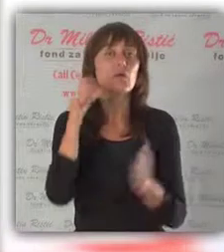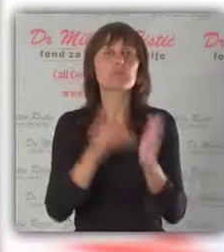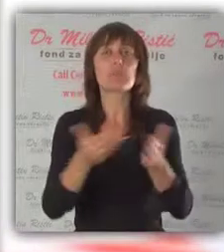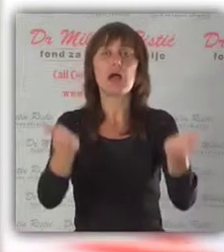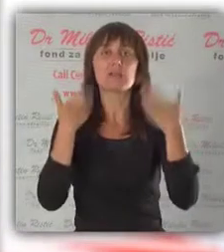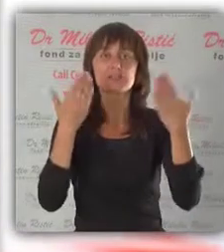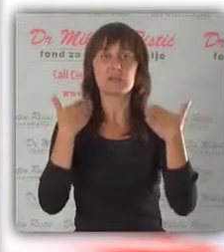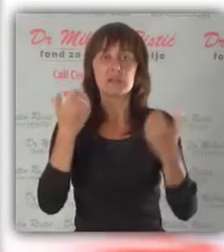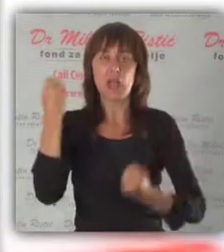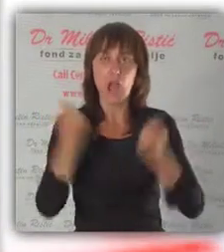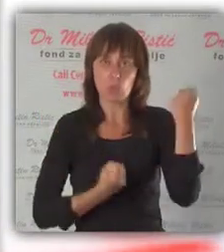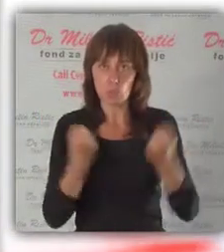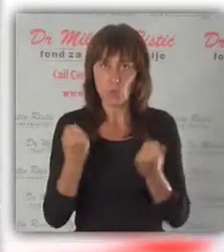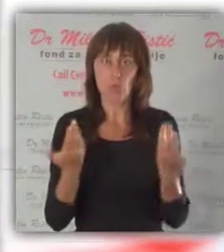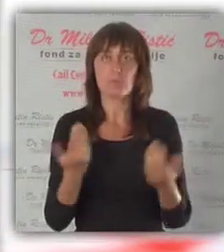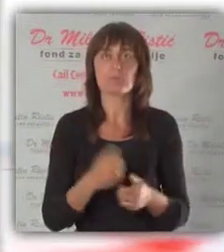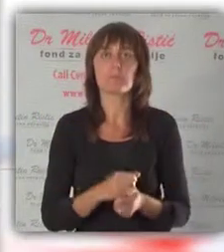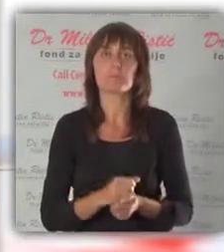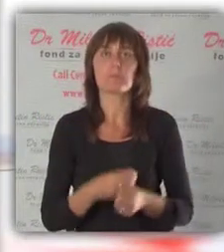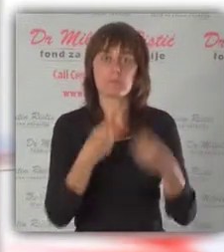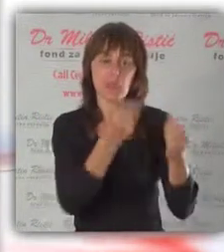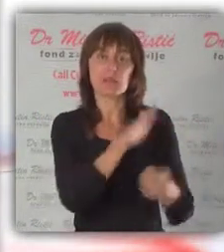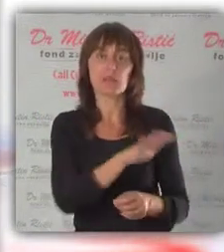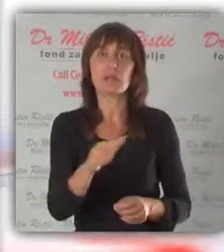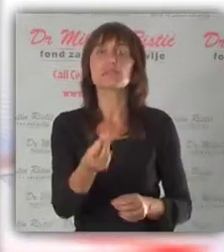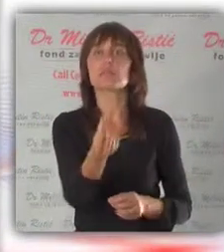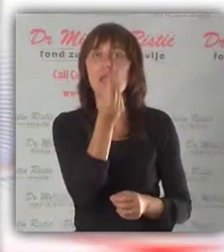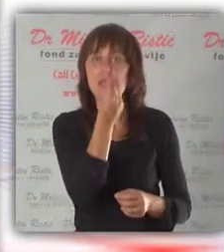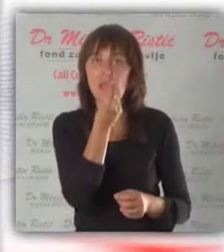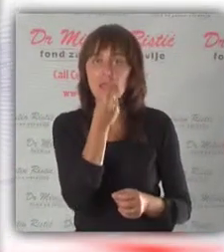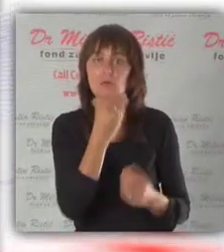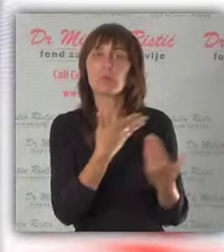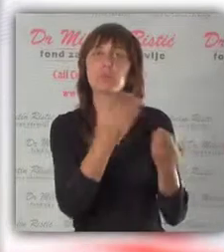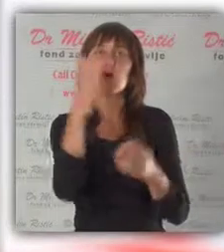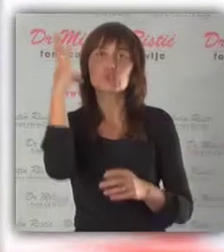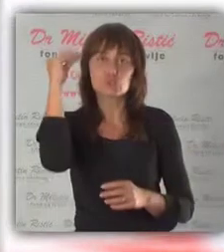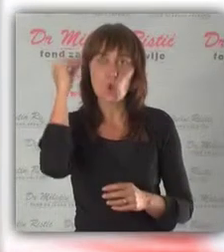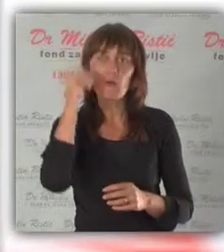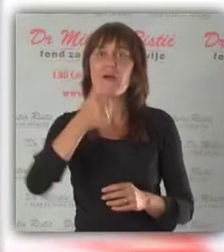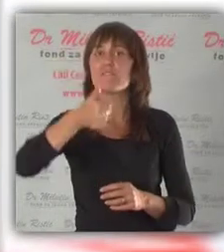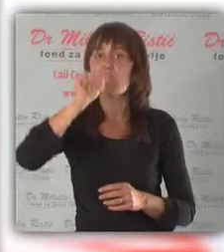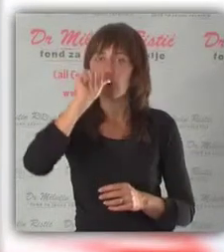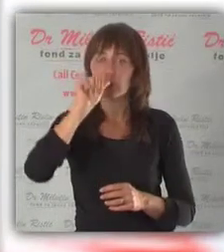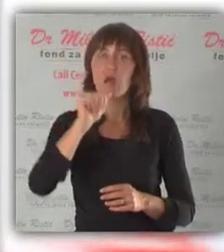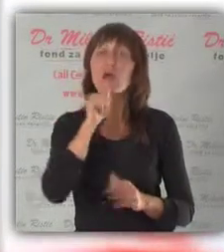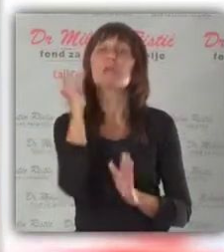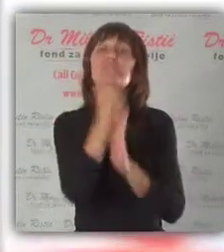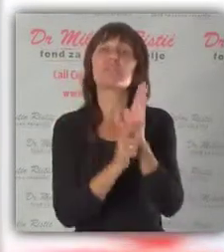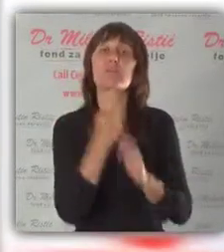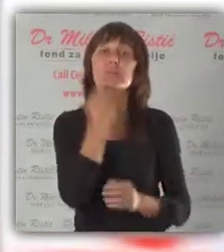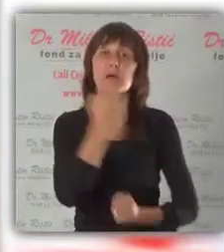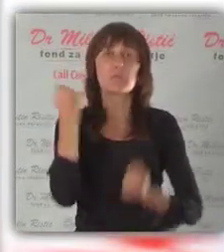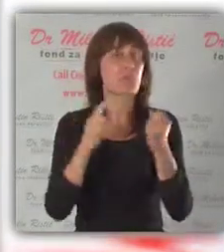stane, svakako treba provetriti auto, dati deci neku užinu, ponuditi ih sokom,